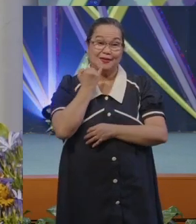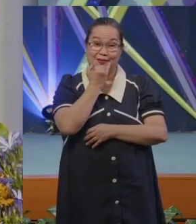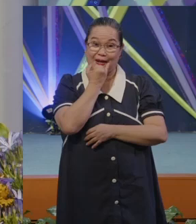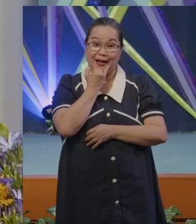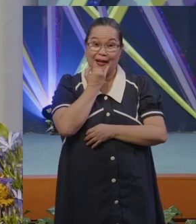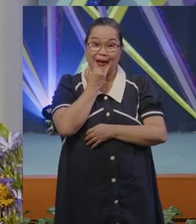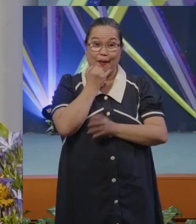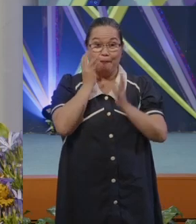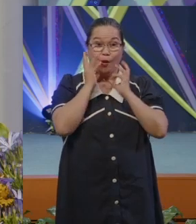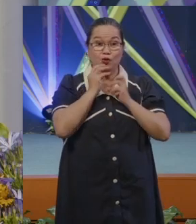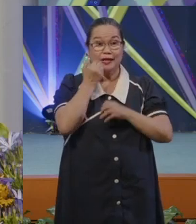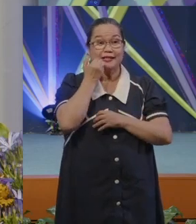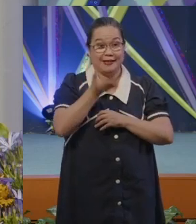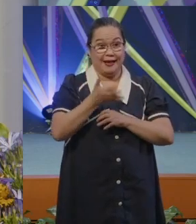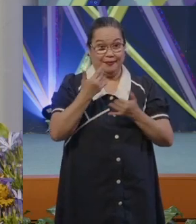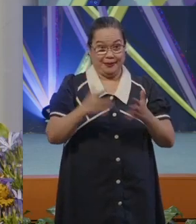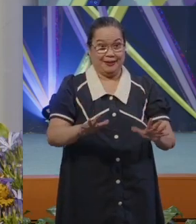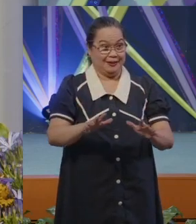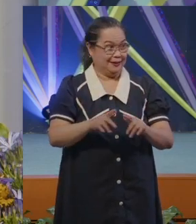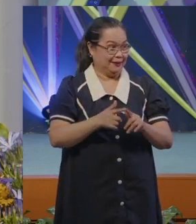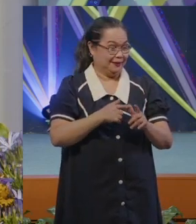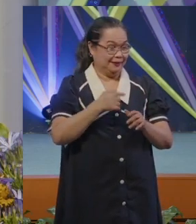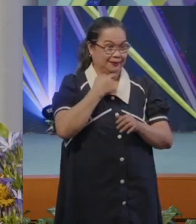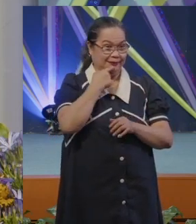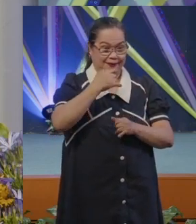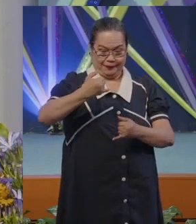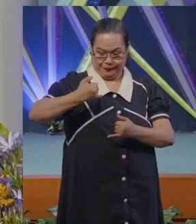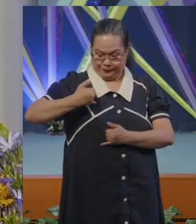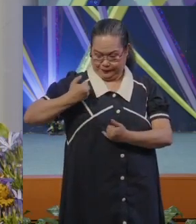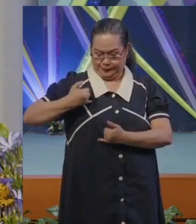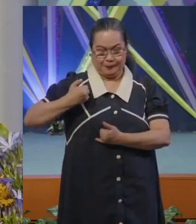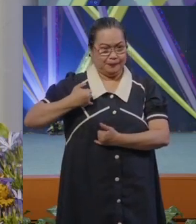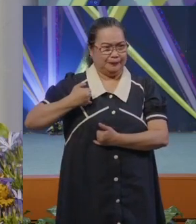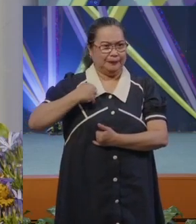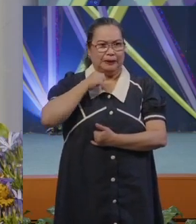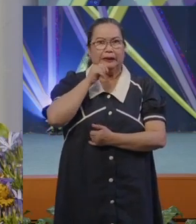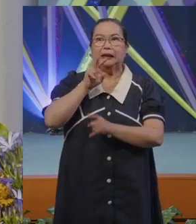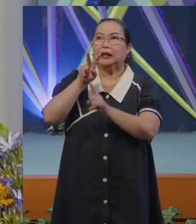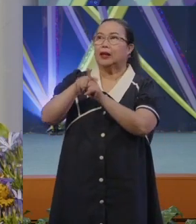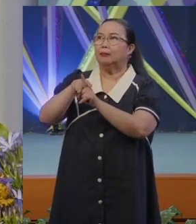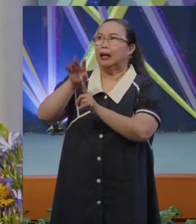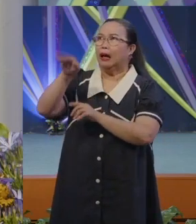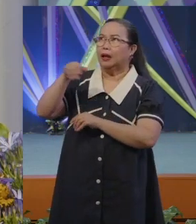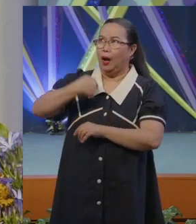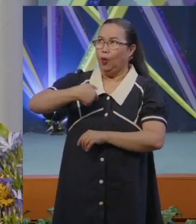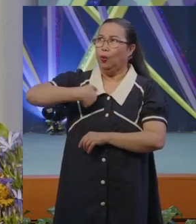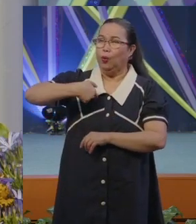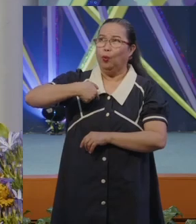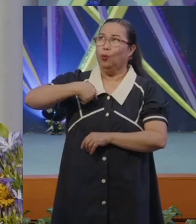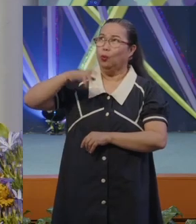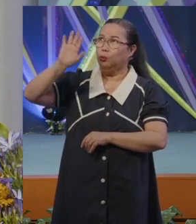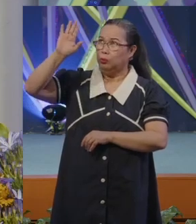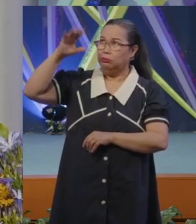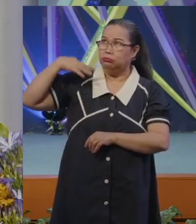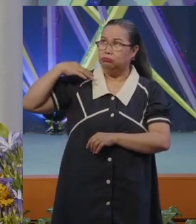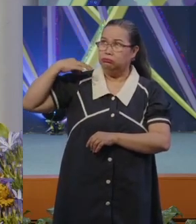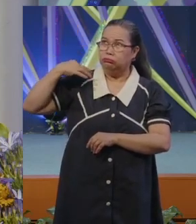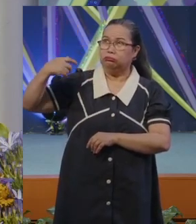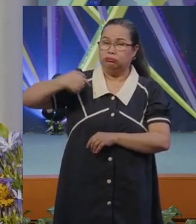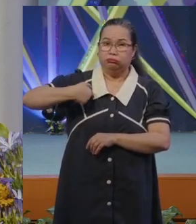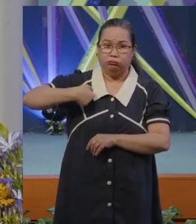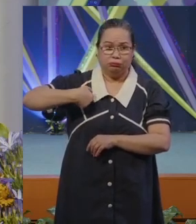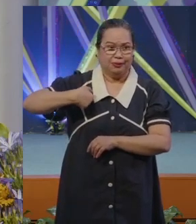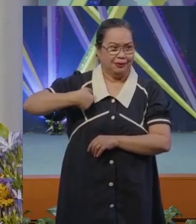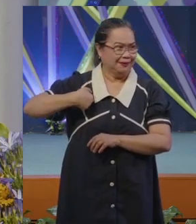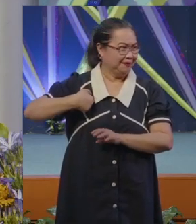Ngayon, ang posisyon po ni Joshua ay hindi niya in-applyan. Hindi siya nag-apply